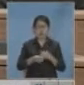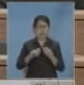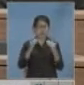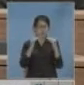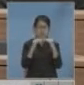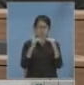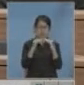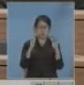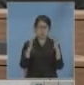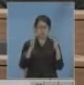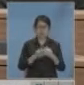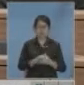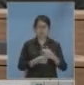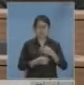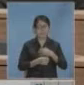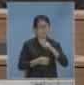ยัง